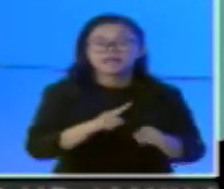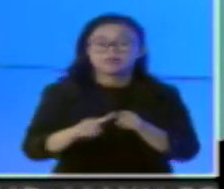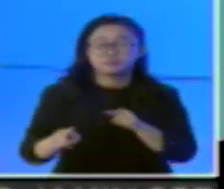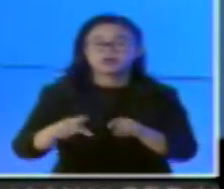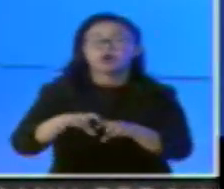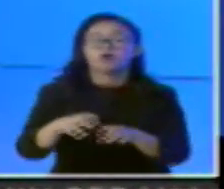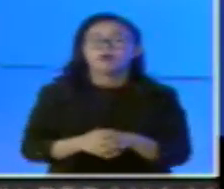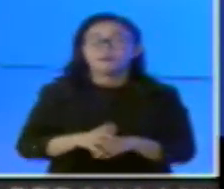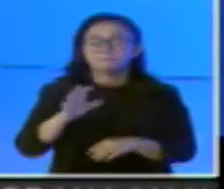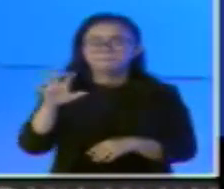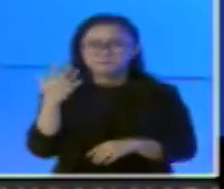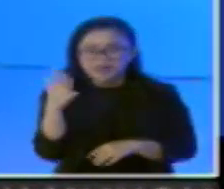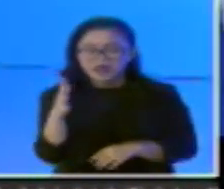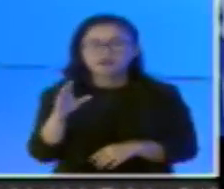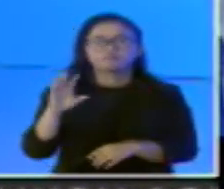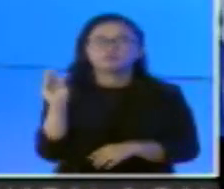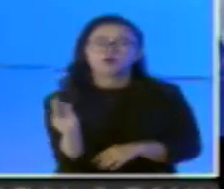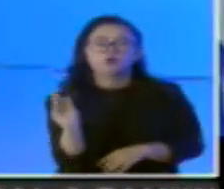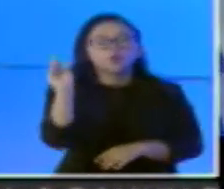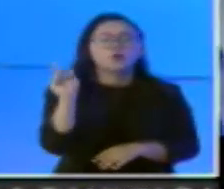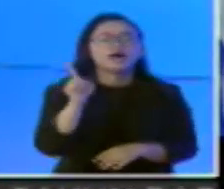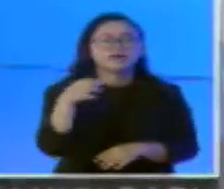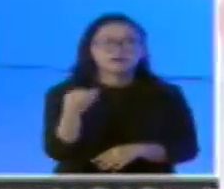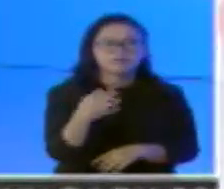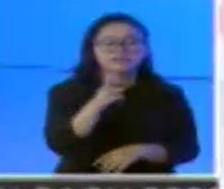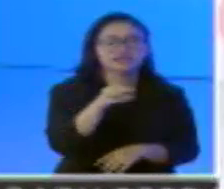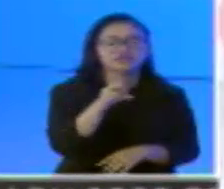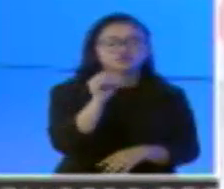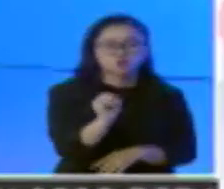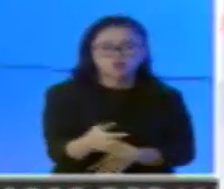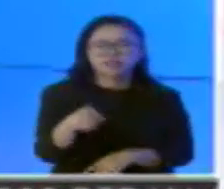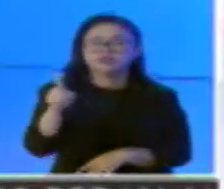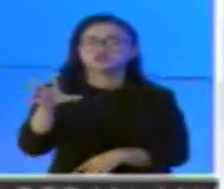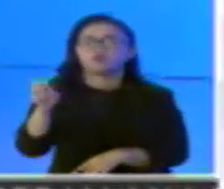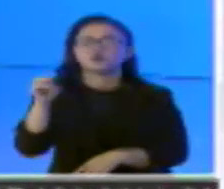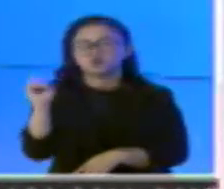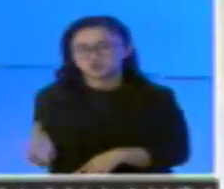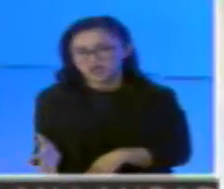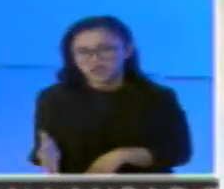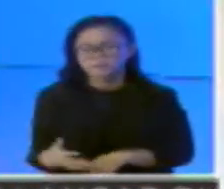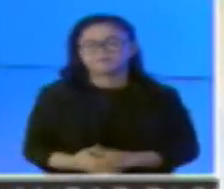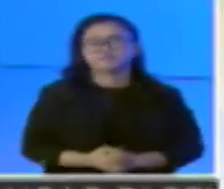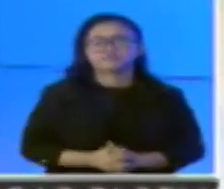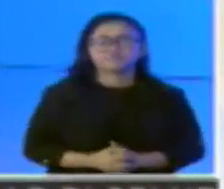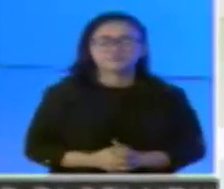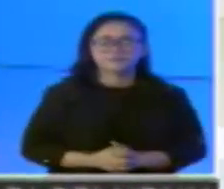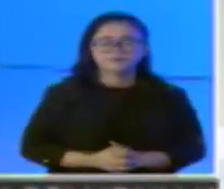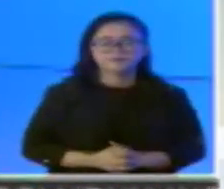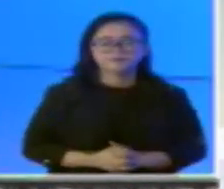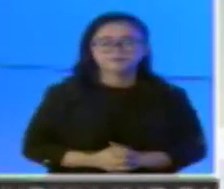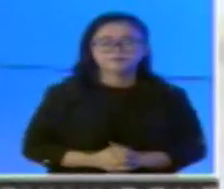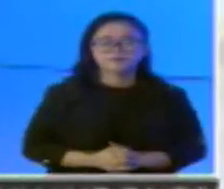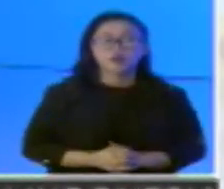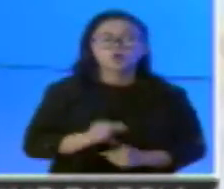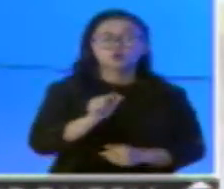medali perak dan perunggu nomor perorangan akan mendapatkan 300 juta dan 150 juta rupiah. Di